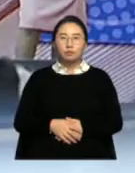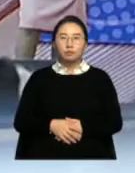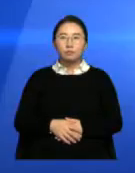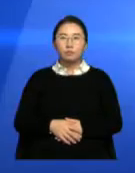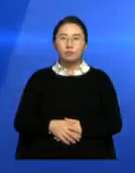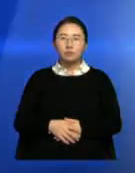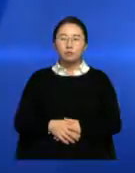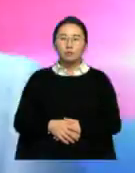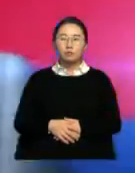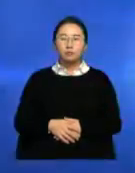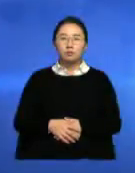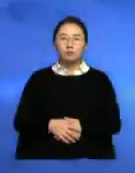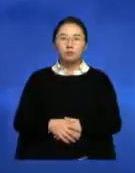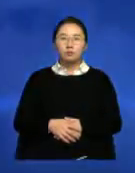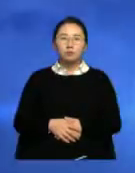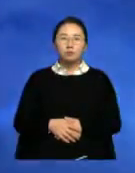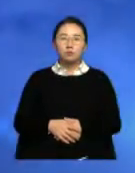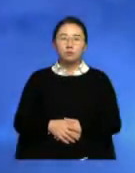소개합니다.